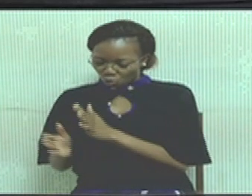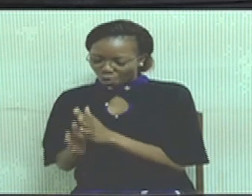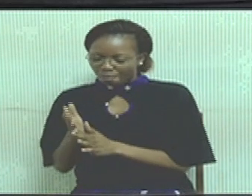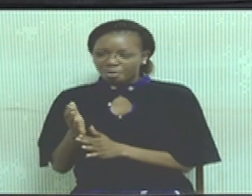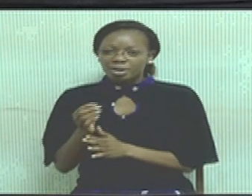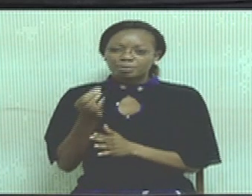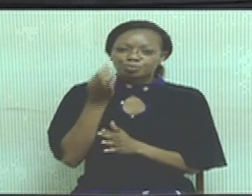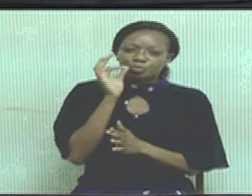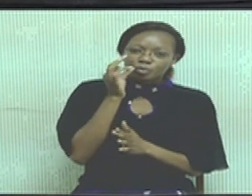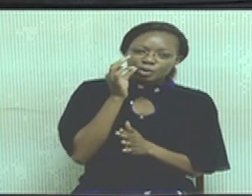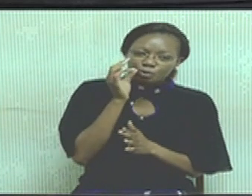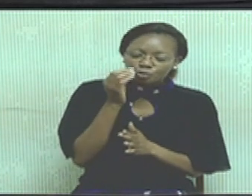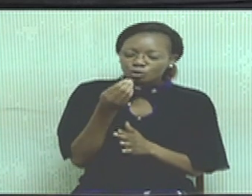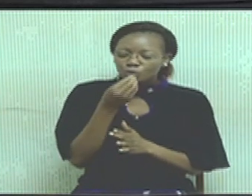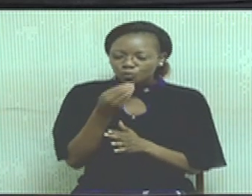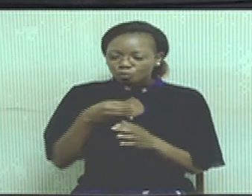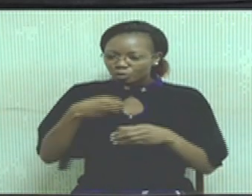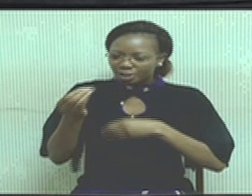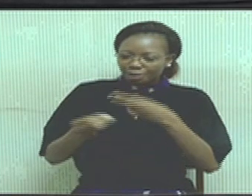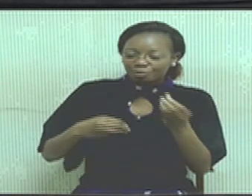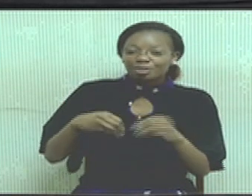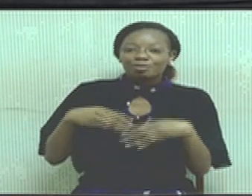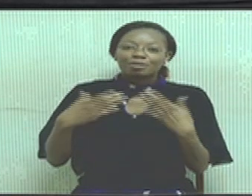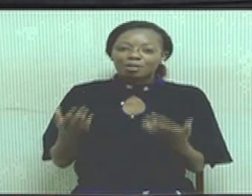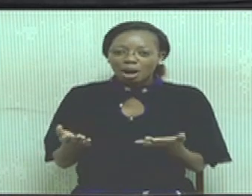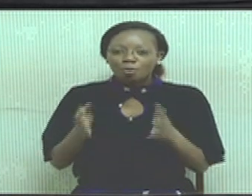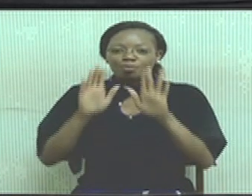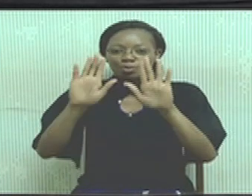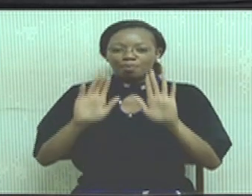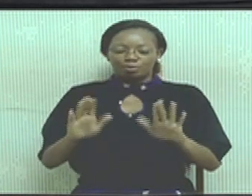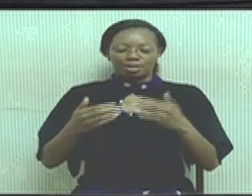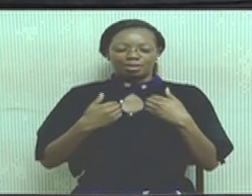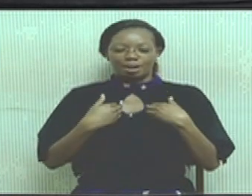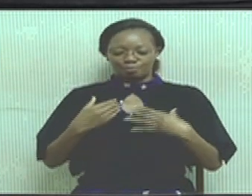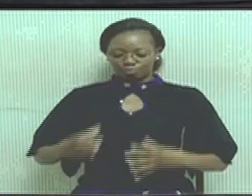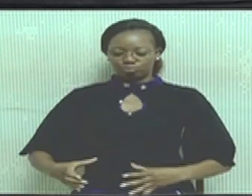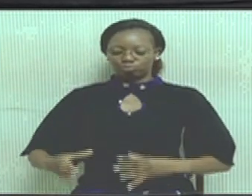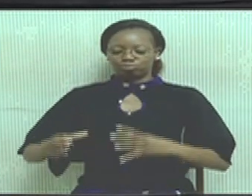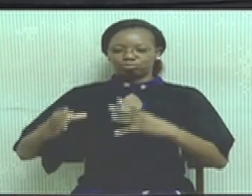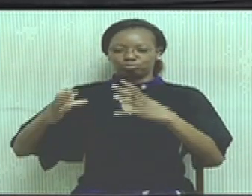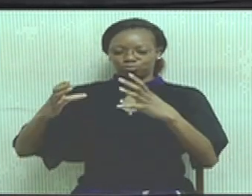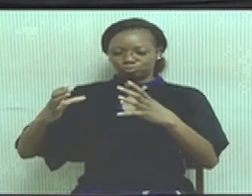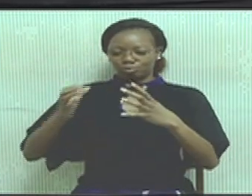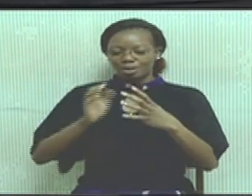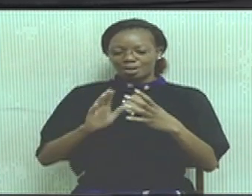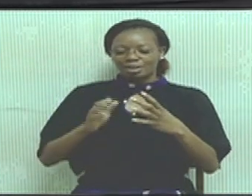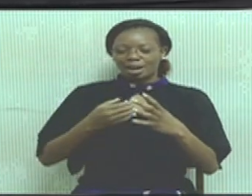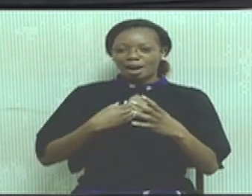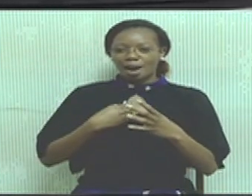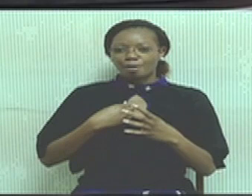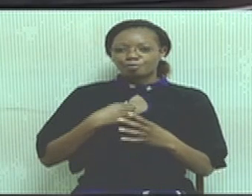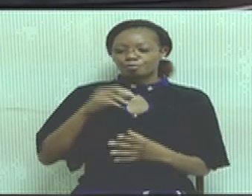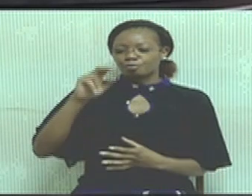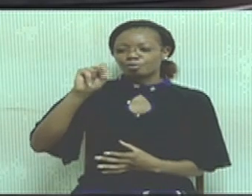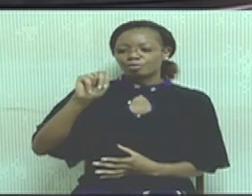strawberries. Na lazima uwe na kwa kulisha, lazima uwe na tank mahali unaweka nutrients zako. Ukiweka nutrients